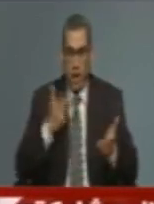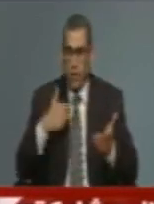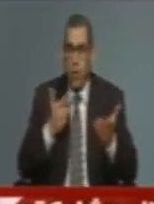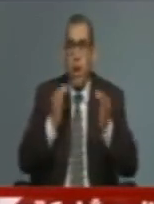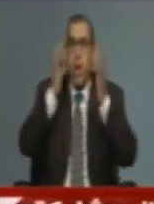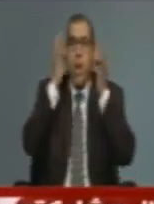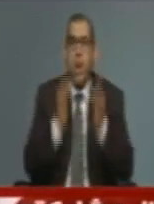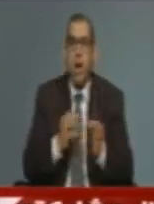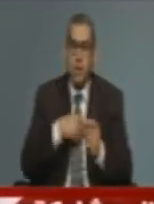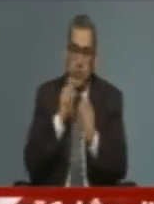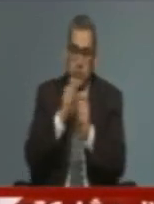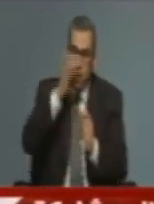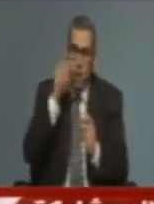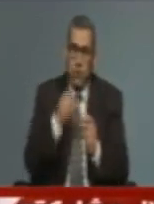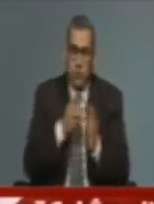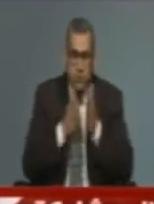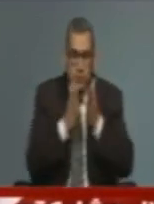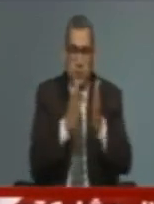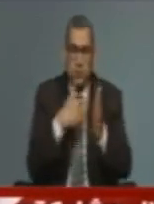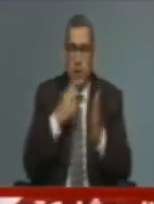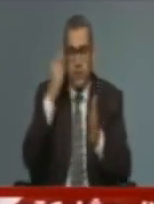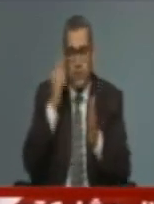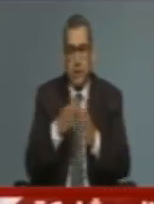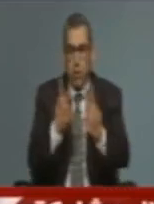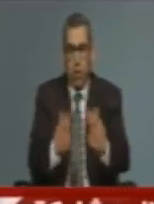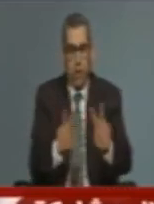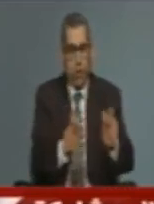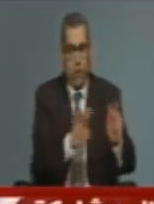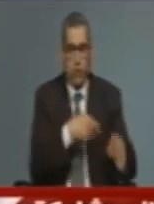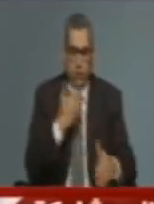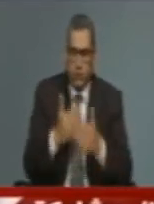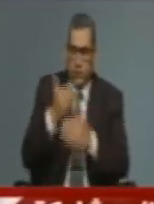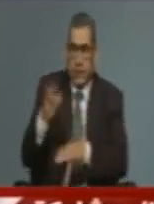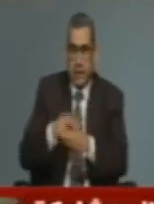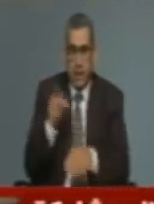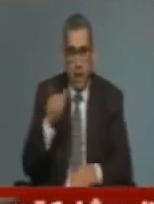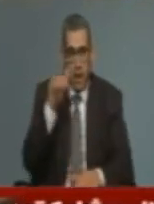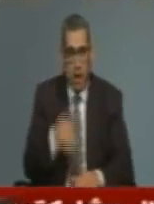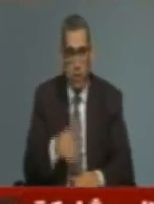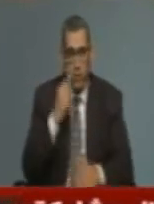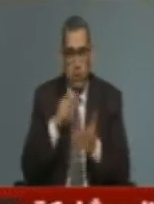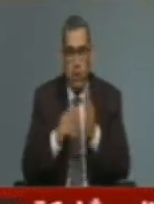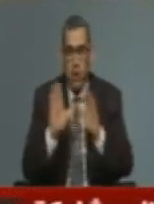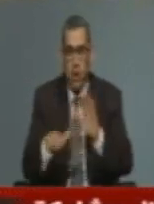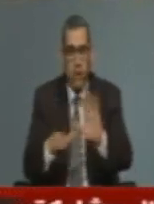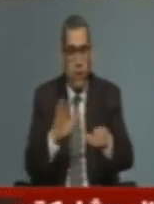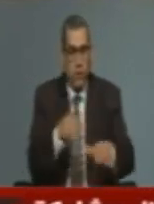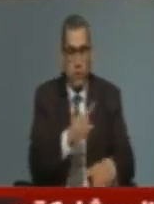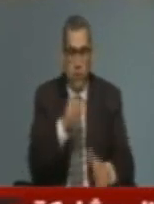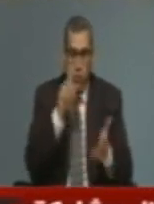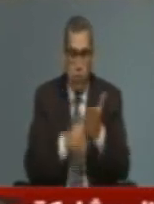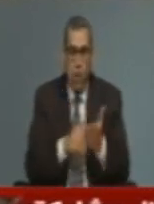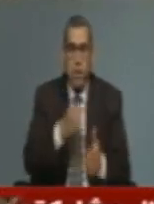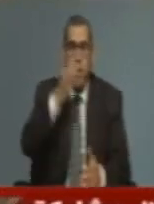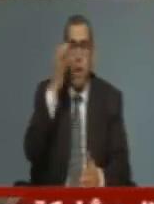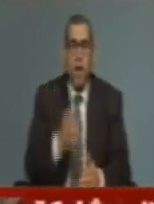ما كانش في حل تاني ان احنا نسيب بعد موضوع الأحداث بتاعة 2011 حالنا من غير ما نغيره ونجري عليه،